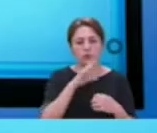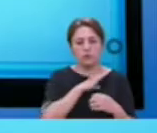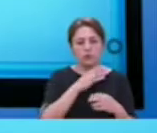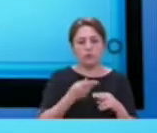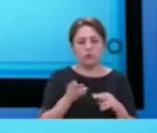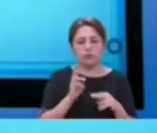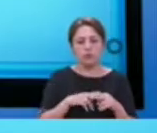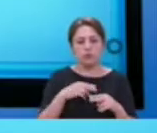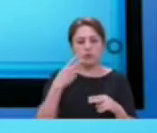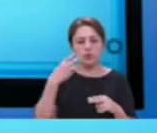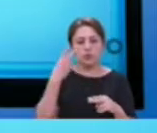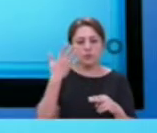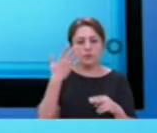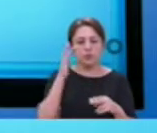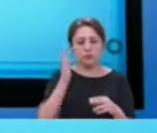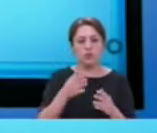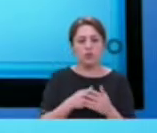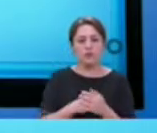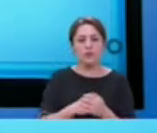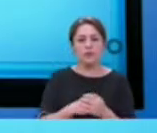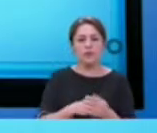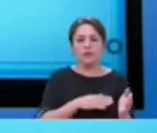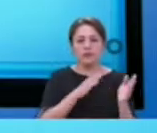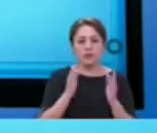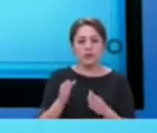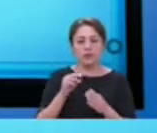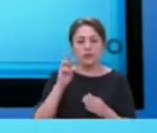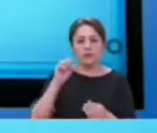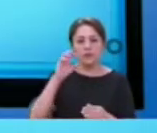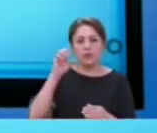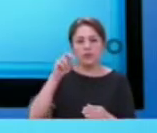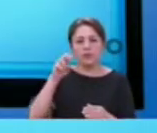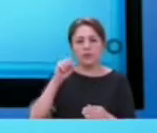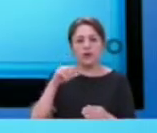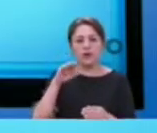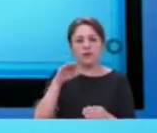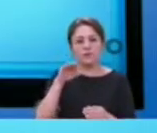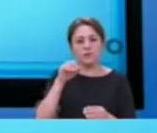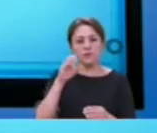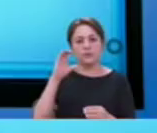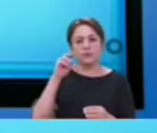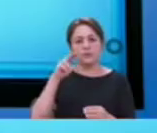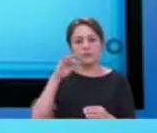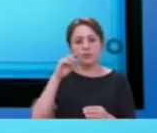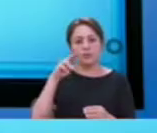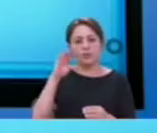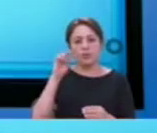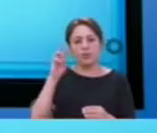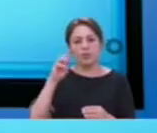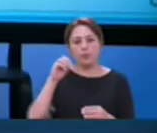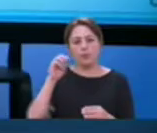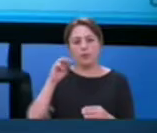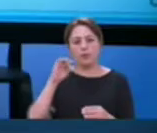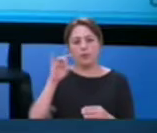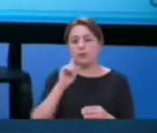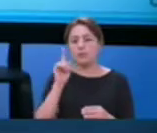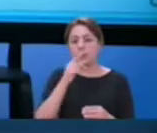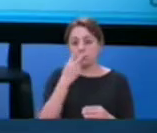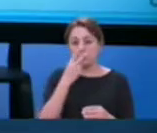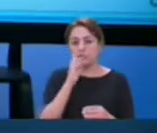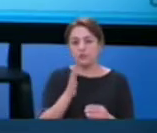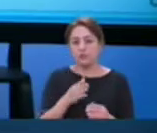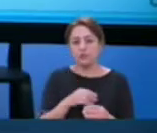bo'ladi. Keyingi masala, avtomobil spidometri nimani ko'rsatmoqda?